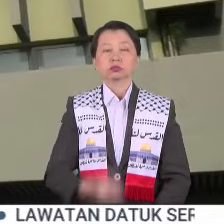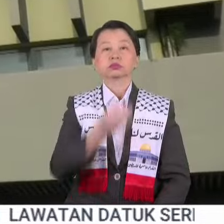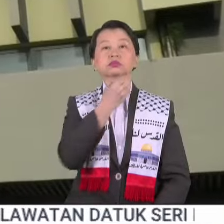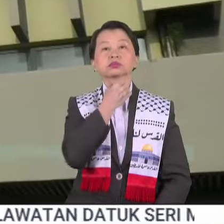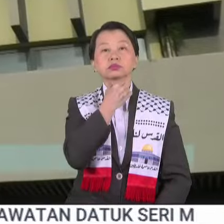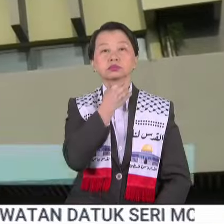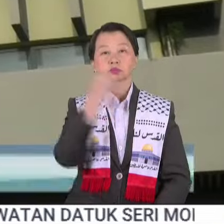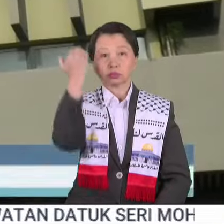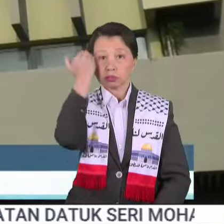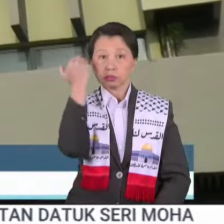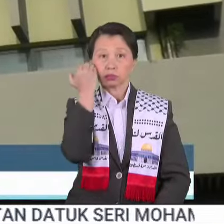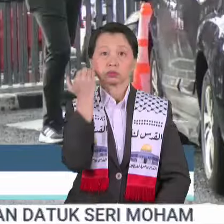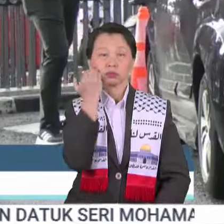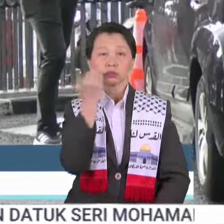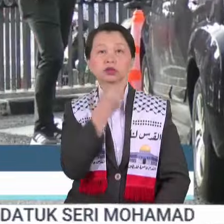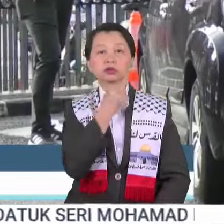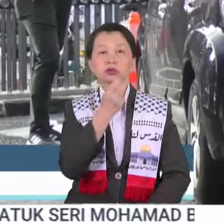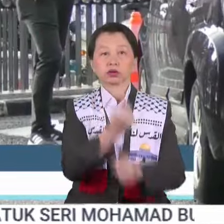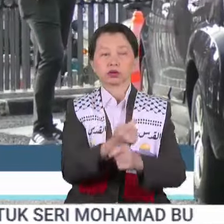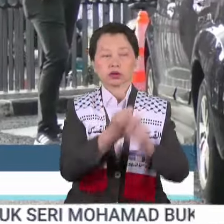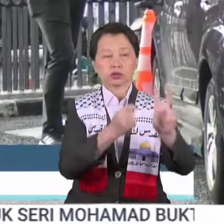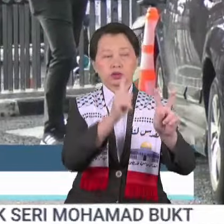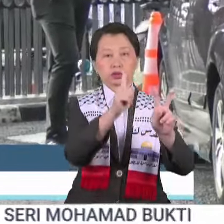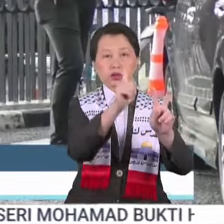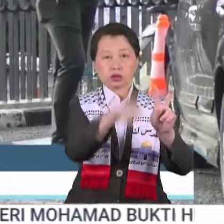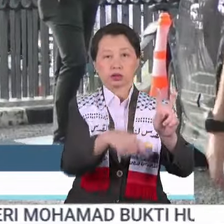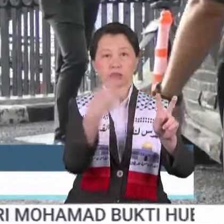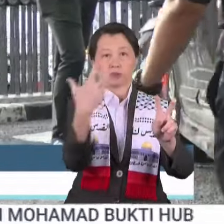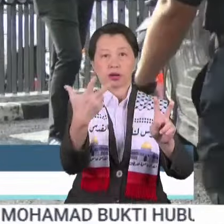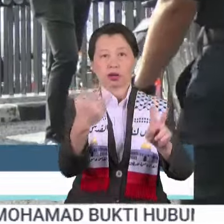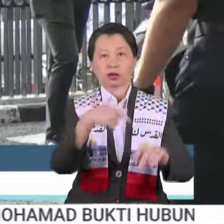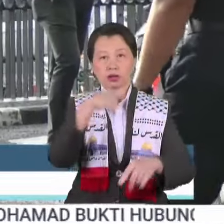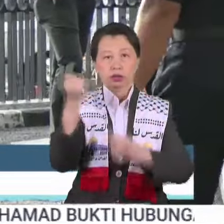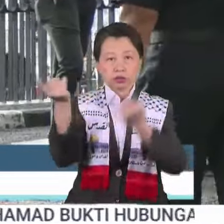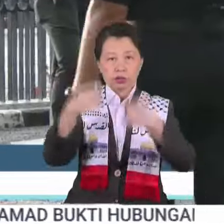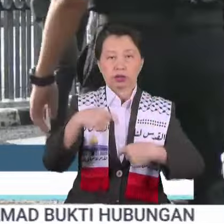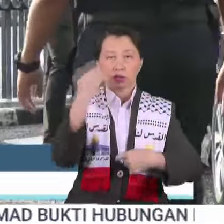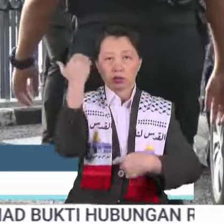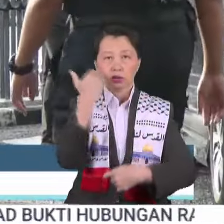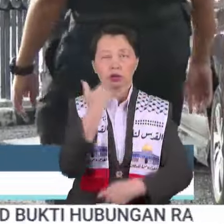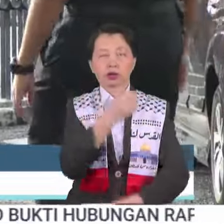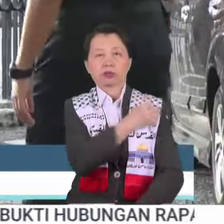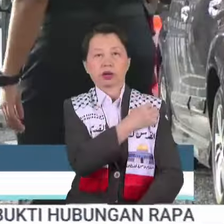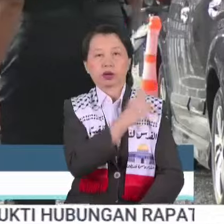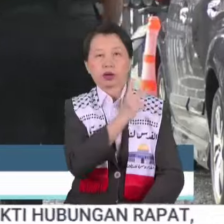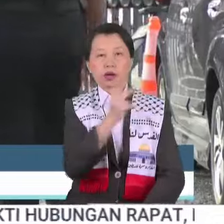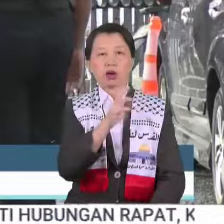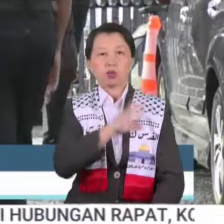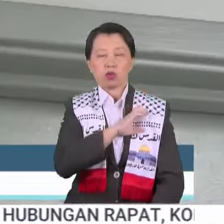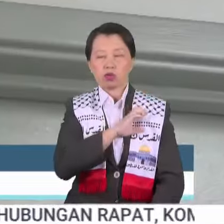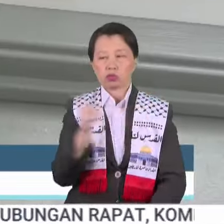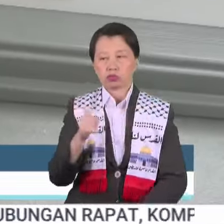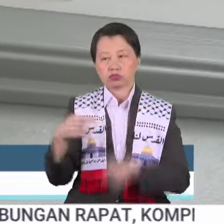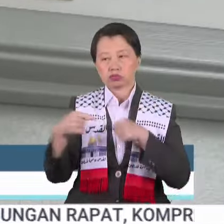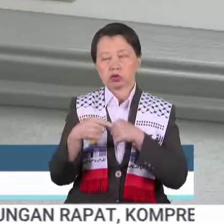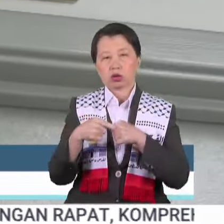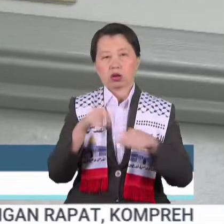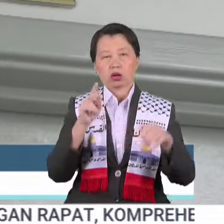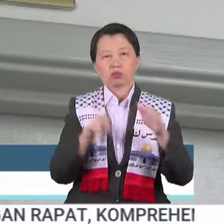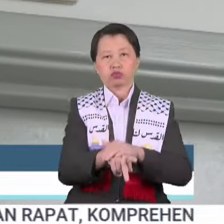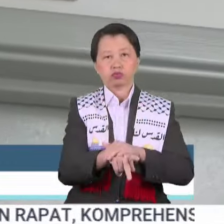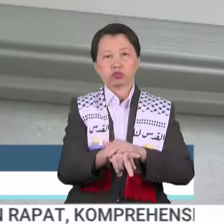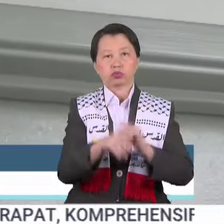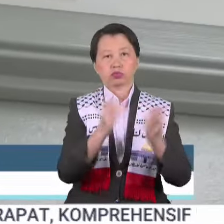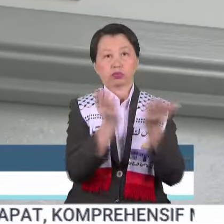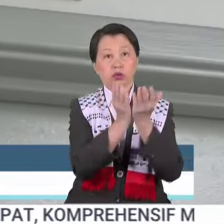Di Perak, Mahkamah Magistrat Ipoh menetapkan 21 Mac bagi sebutan kes pegawai kanan polis yang didakwa membunuh pelajar